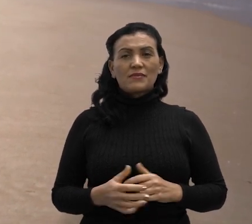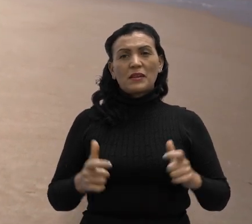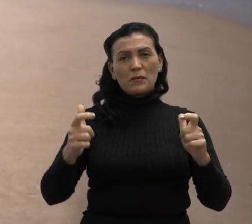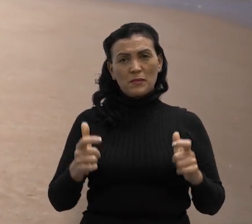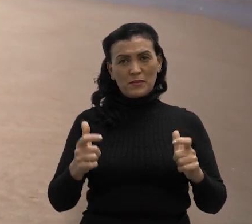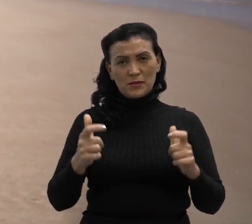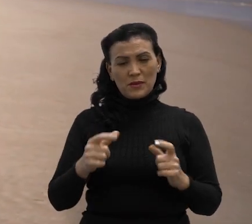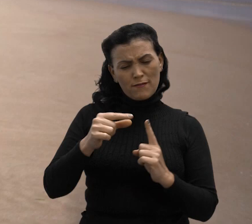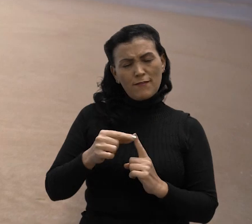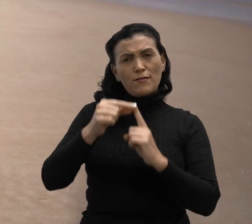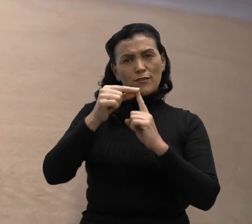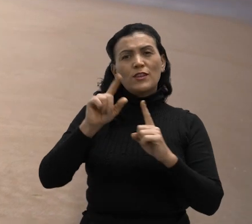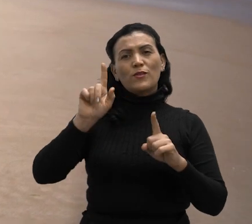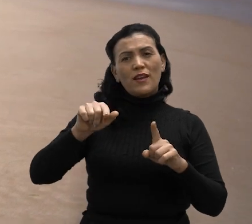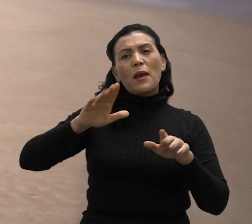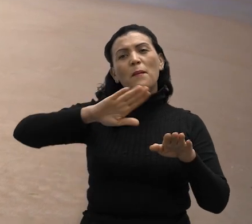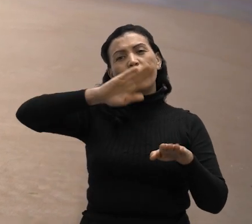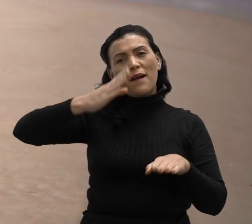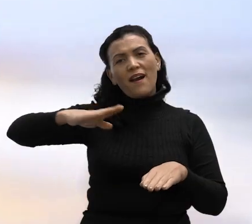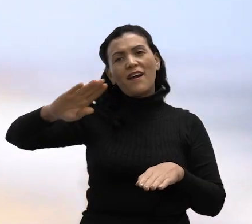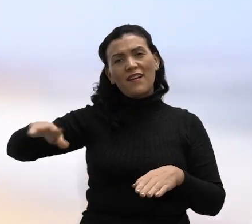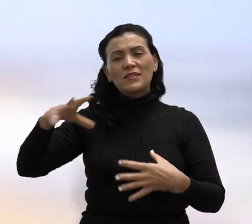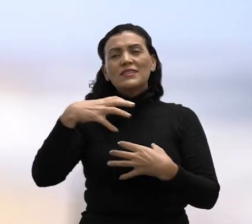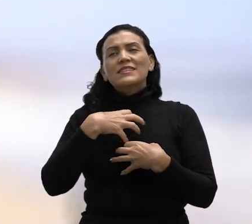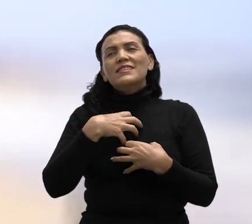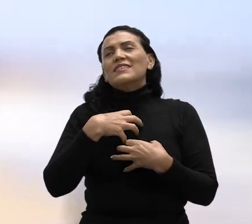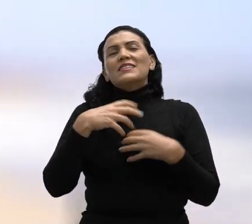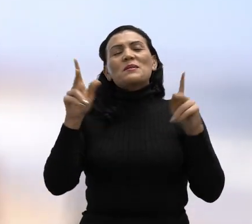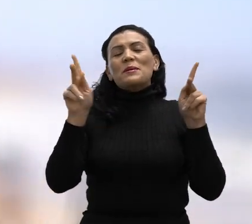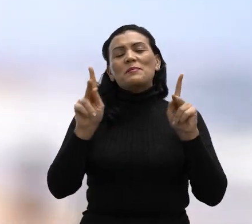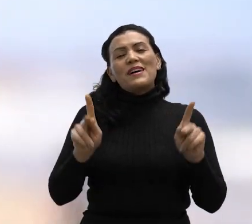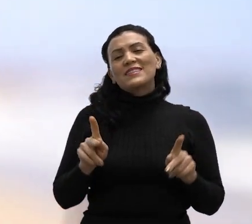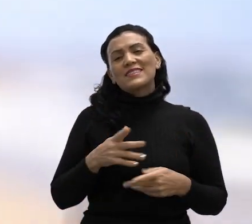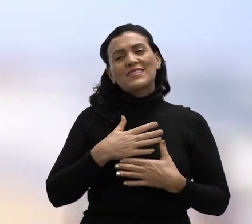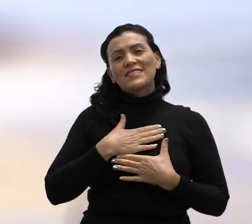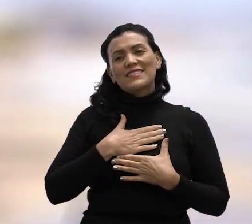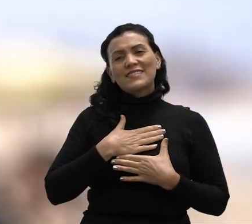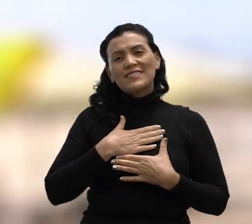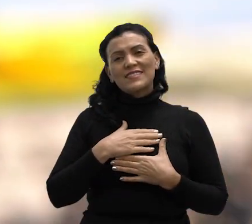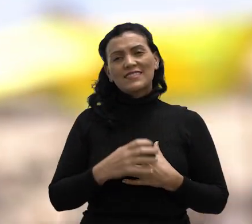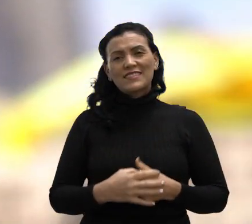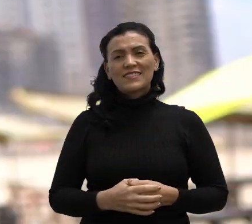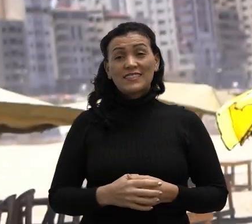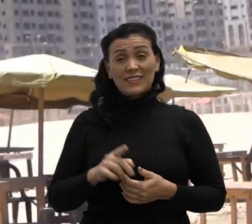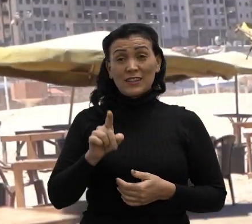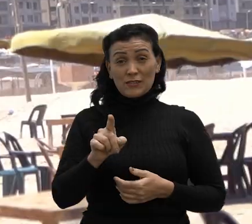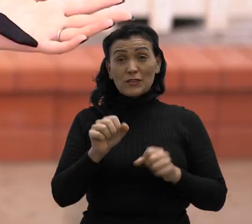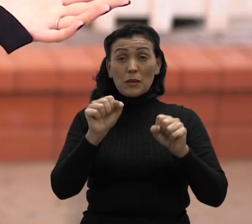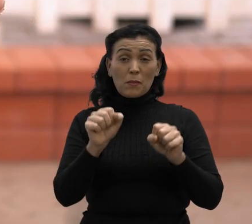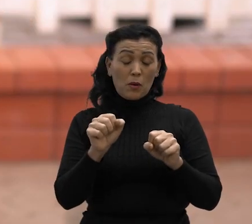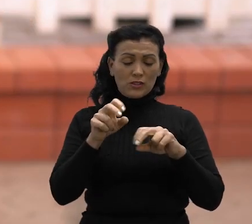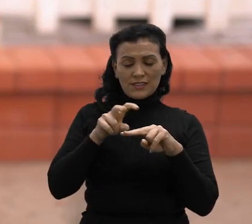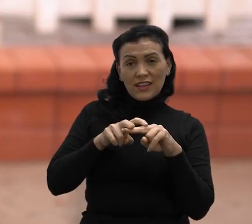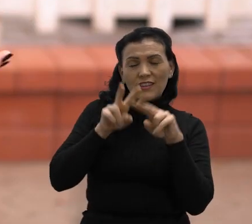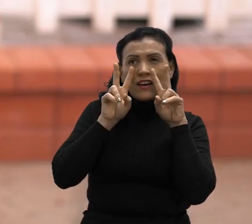هو مكان المفضل البحر، لأن البحر بتحس براحة نفسية، بتقعدي على شط